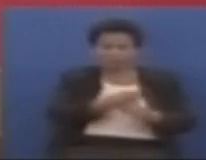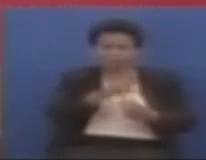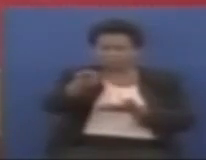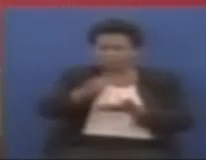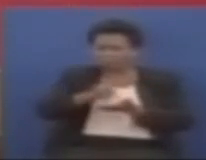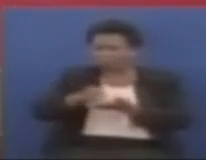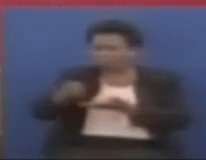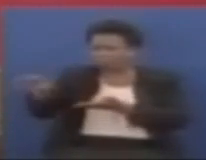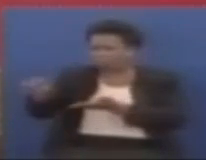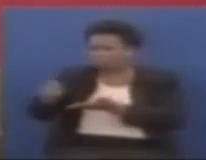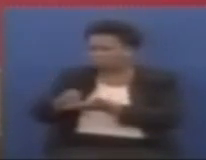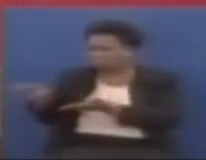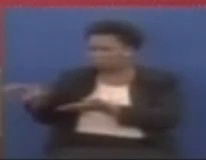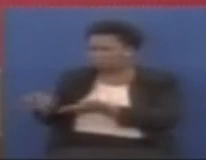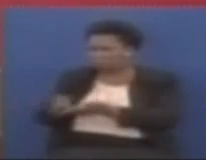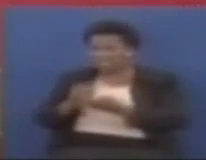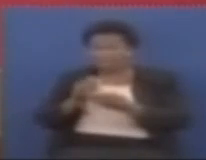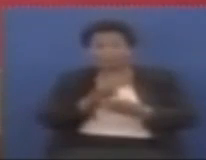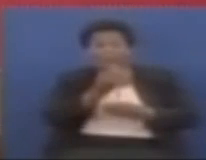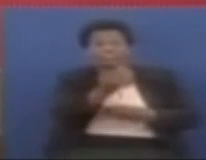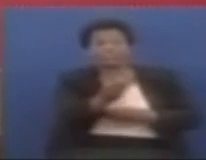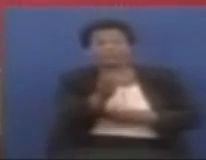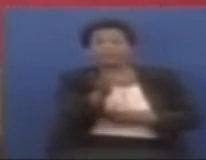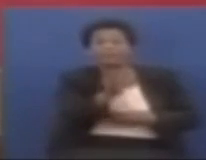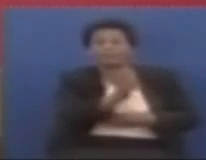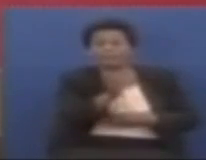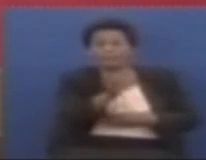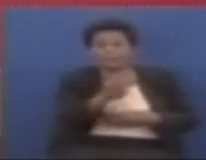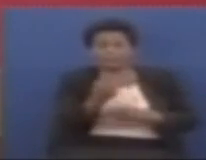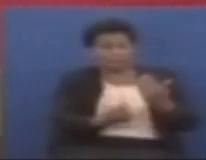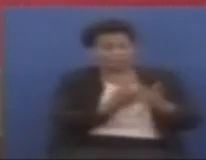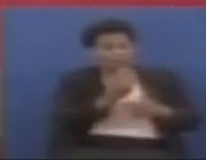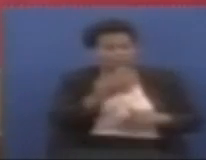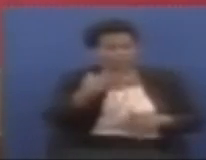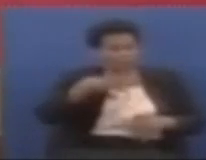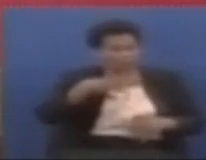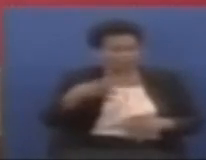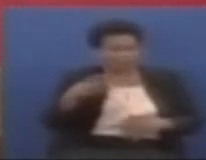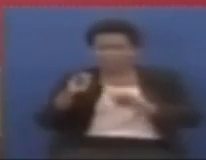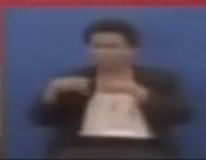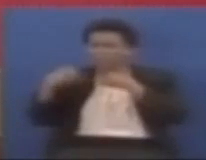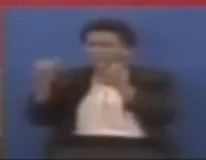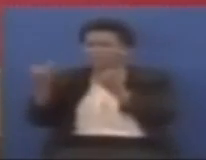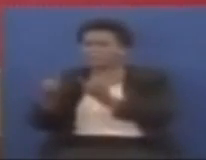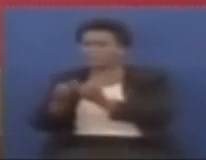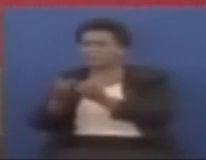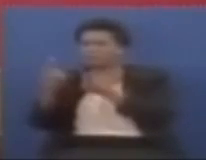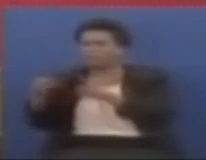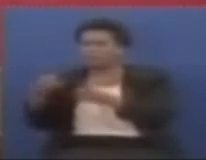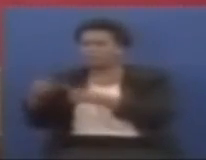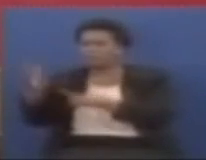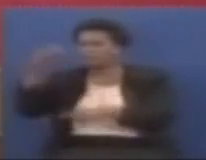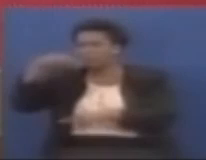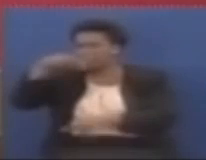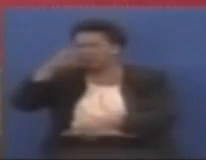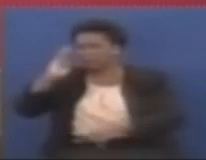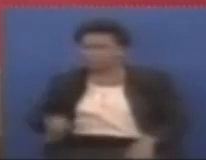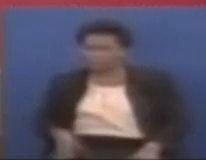shauri moja hapa nchini zilikuwa hazipungui shilingi milioni